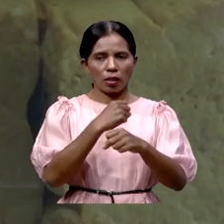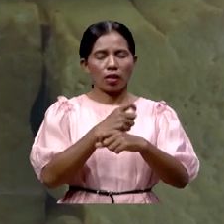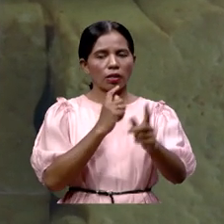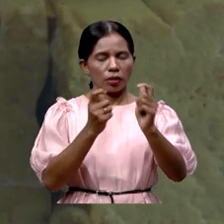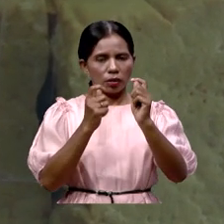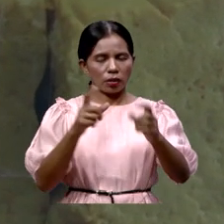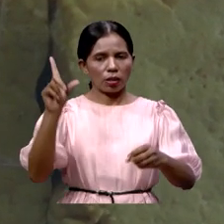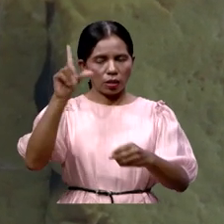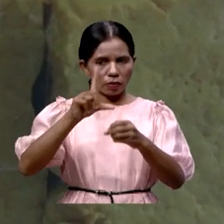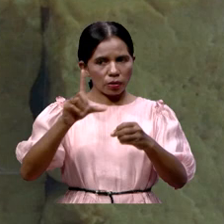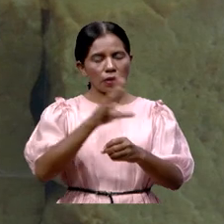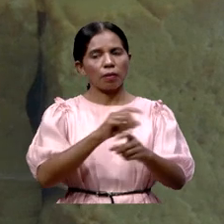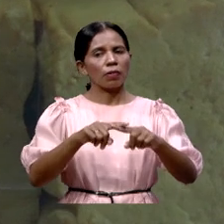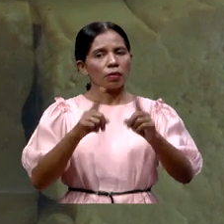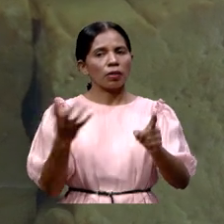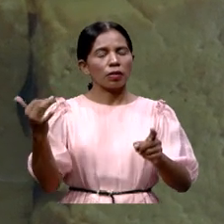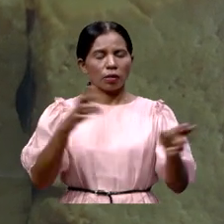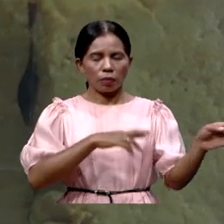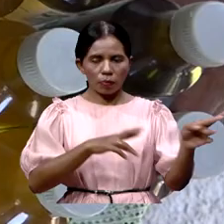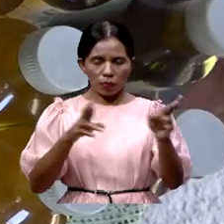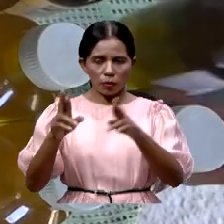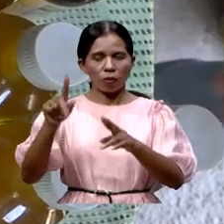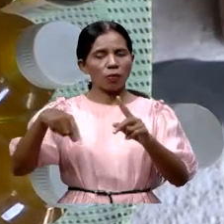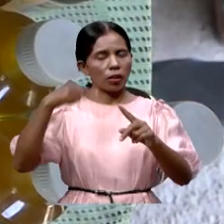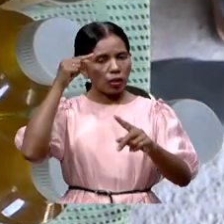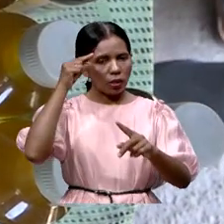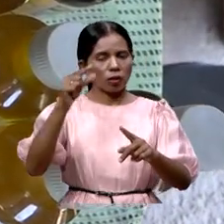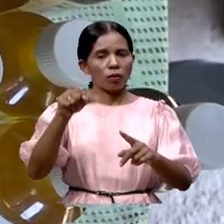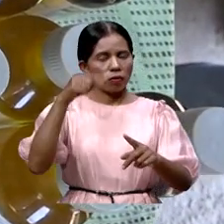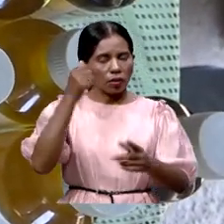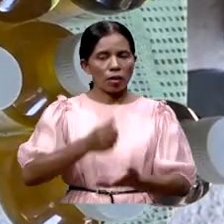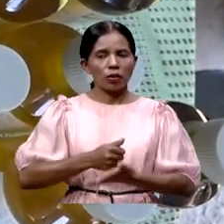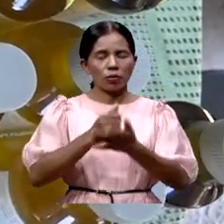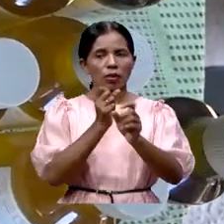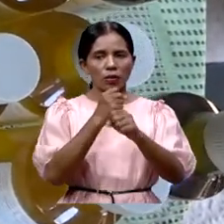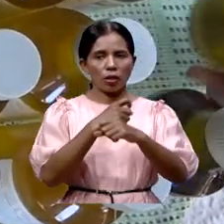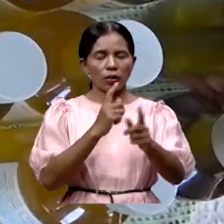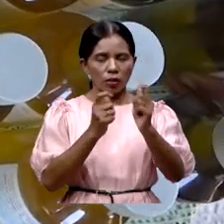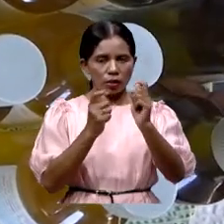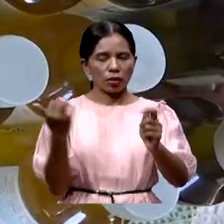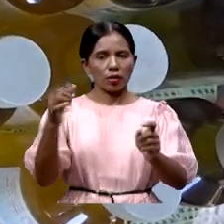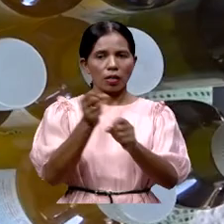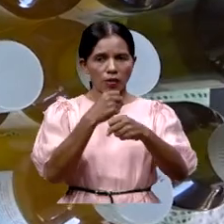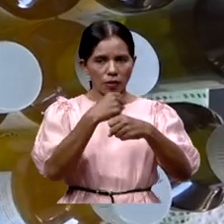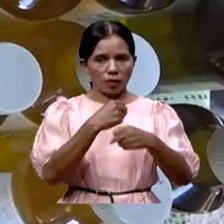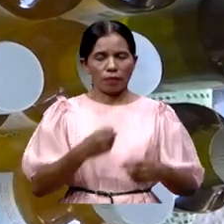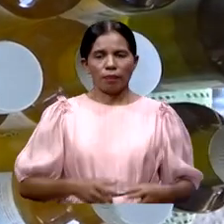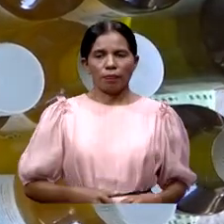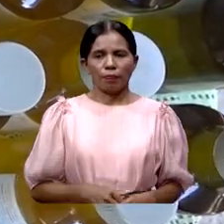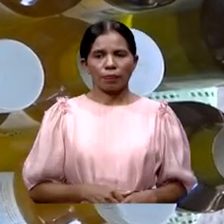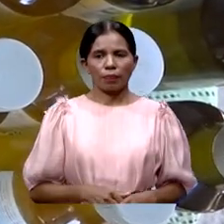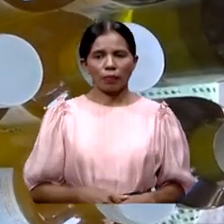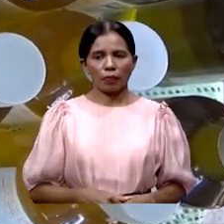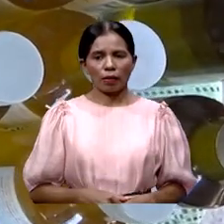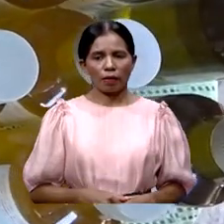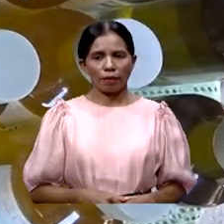ia laboratorio, mai be sira pronto, ben hira governo facilita ato halo teste ba produto ne be sira produs. Produto sira